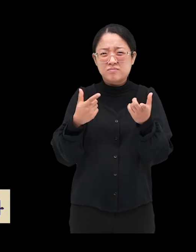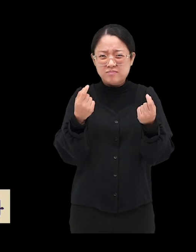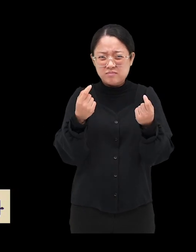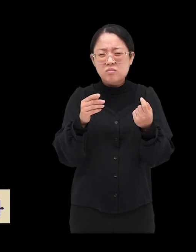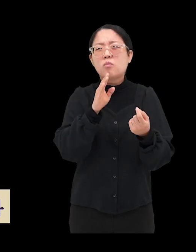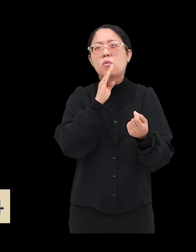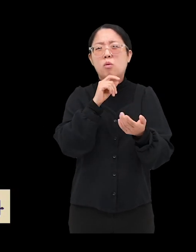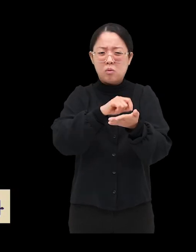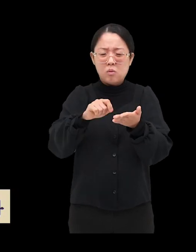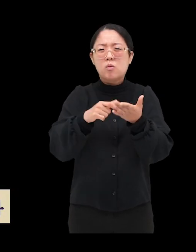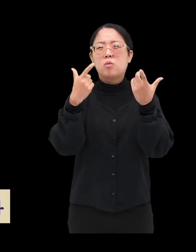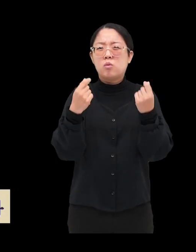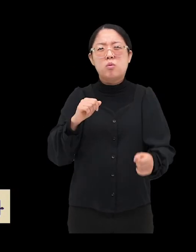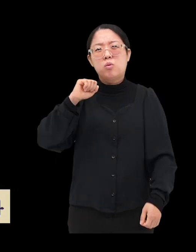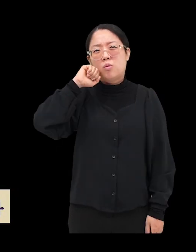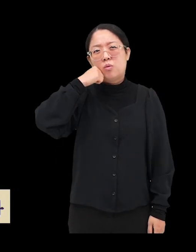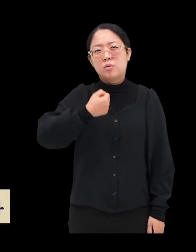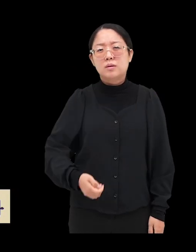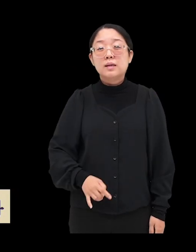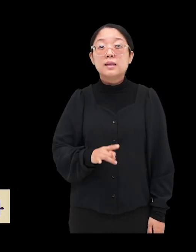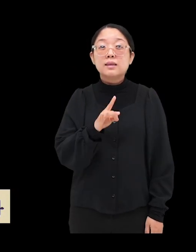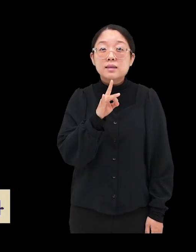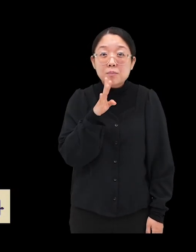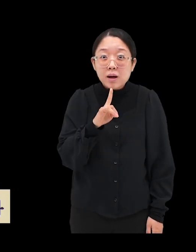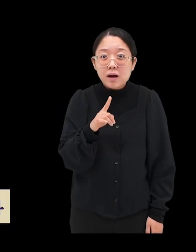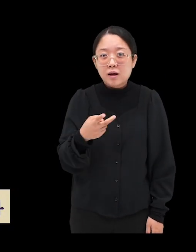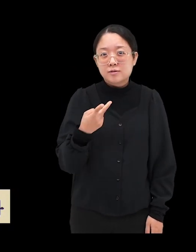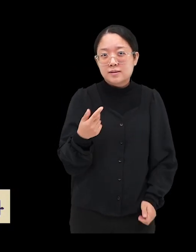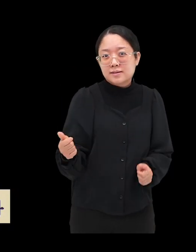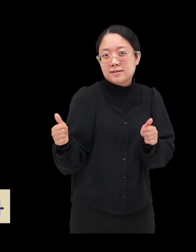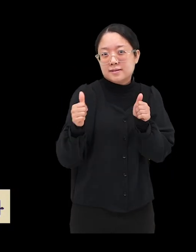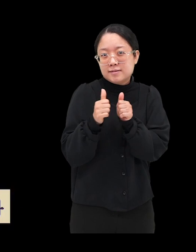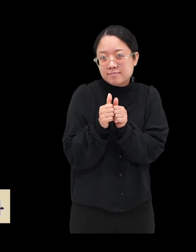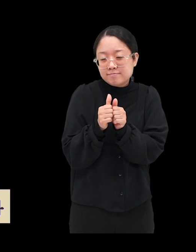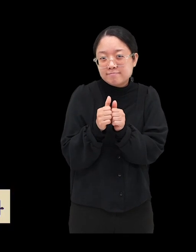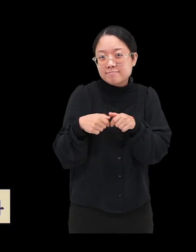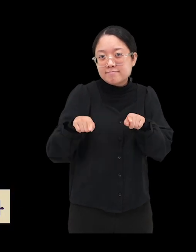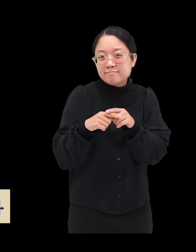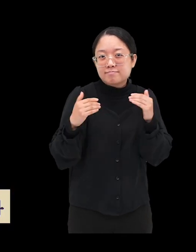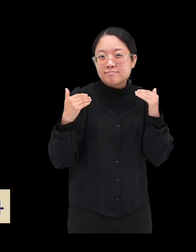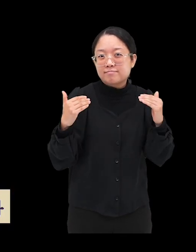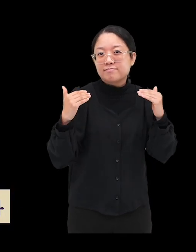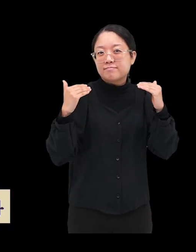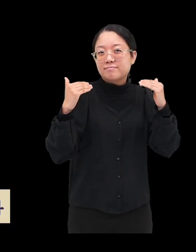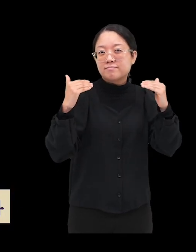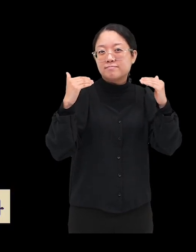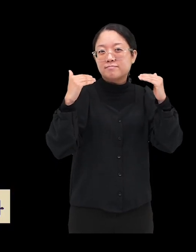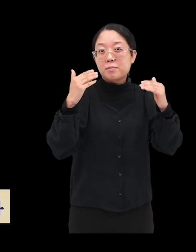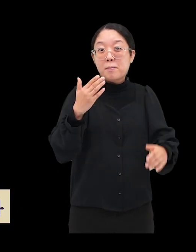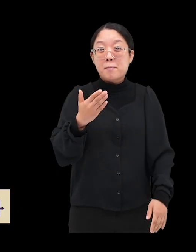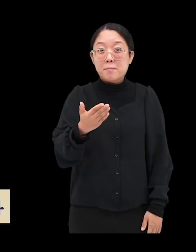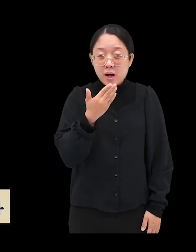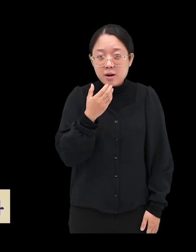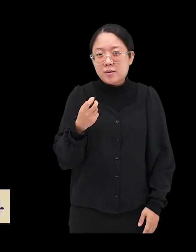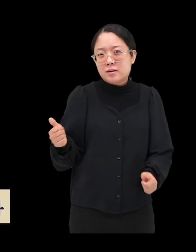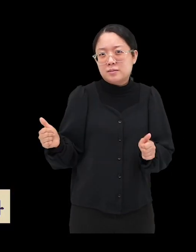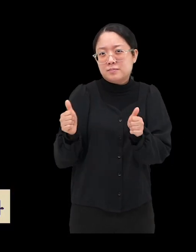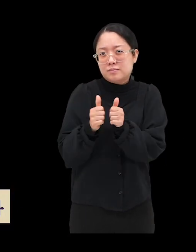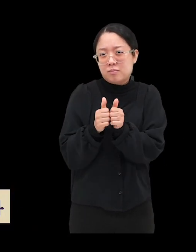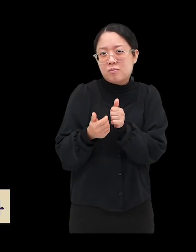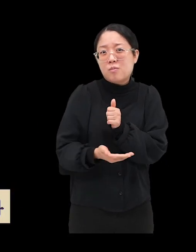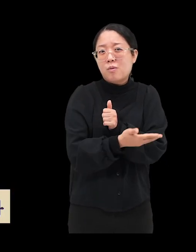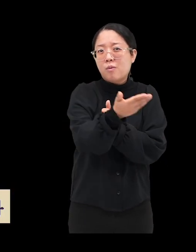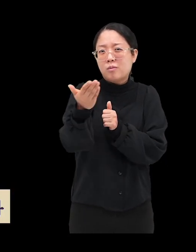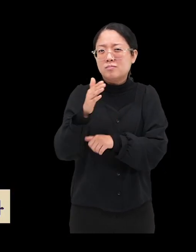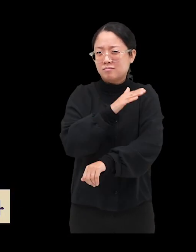쓰는 것도 어렵습니다. 다만 이런 것들이 우리 옆에서 나하고 같이 이렇게 성장하도록 옆에 두는 것만